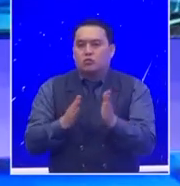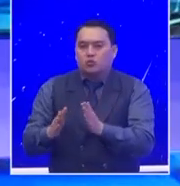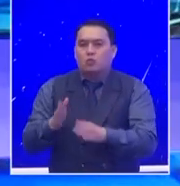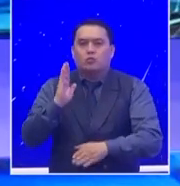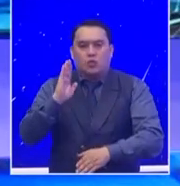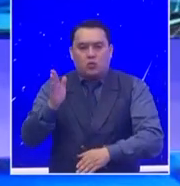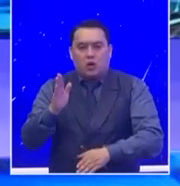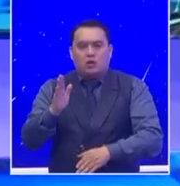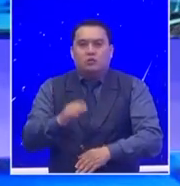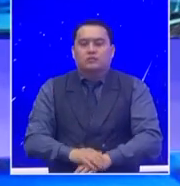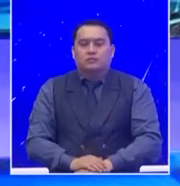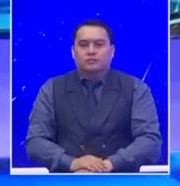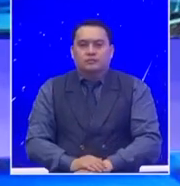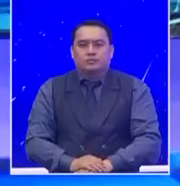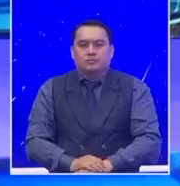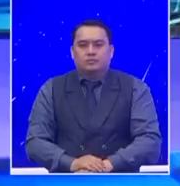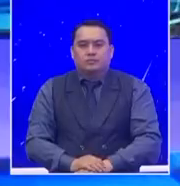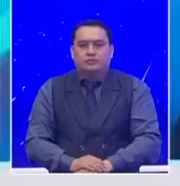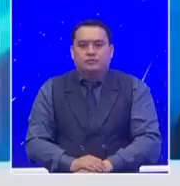болады. Құлақ аспағандар жазаланады.